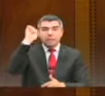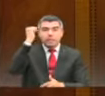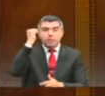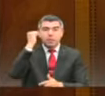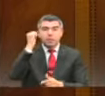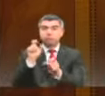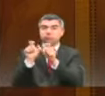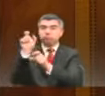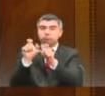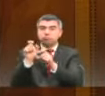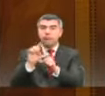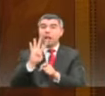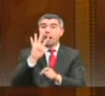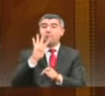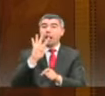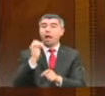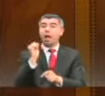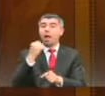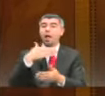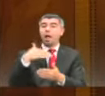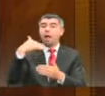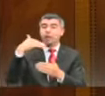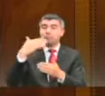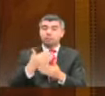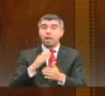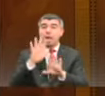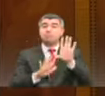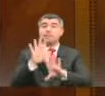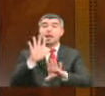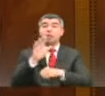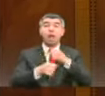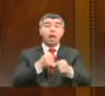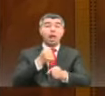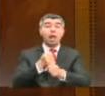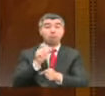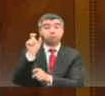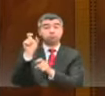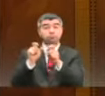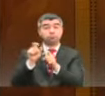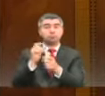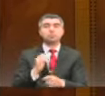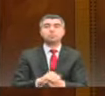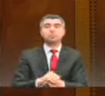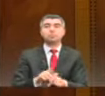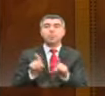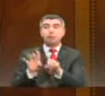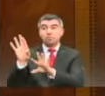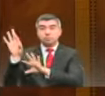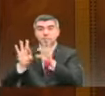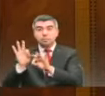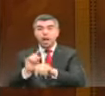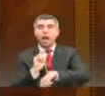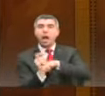للفئة العمرية من 4 إلى 15 سنة، بالإضافة إلى إقرار تمييز إيجابي لفائدة الأوساط